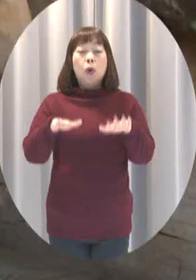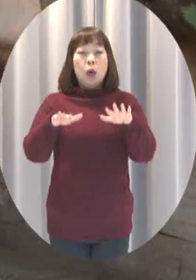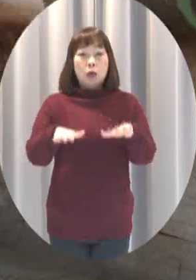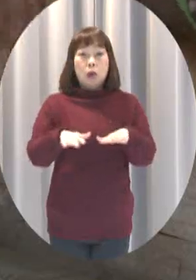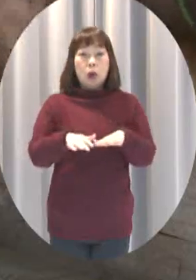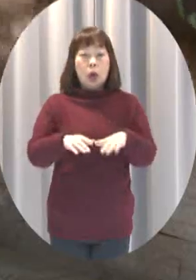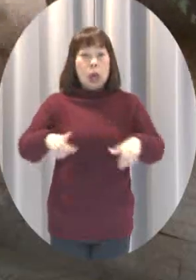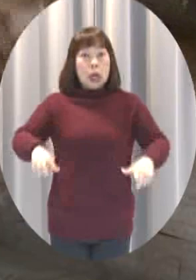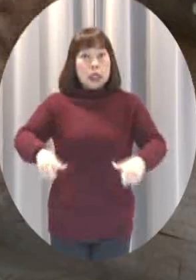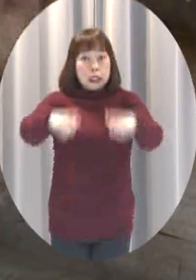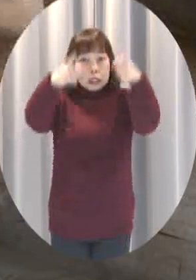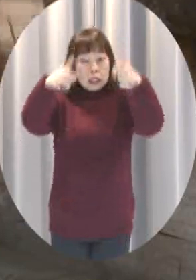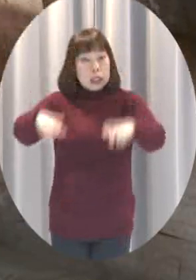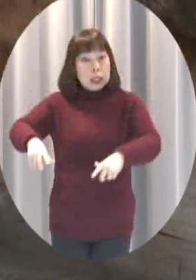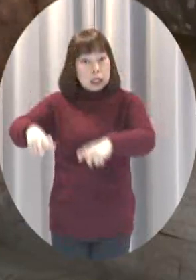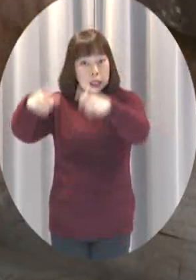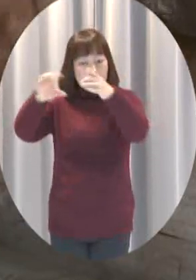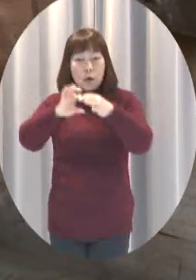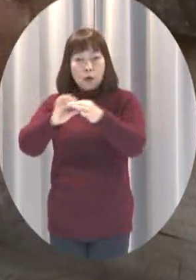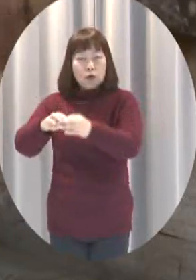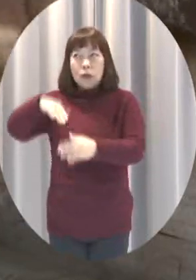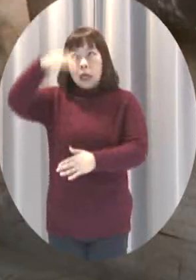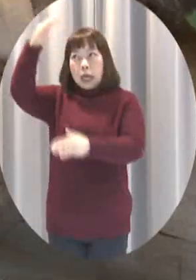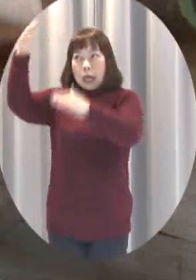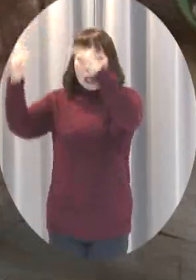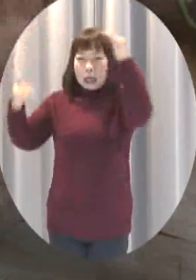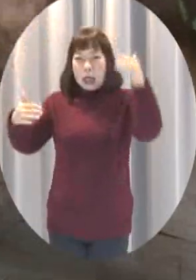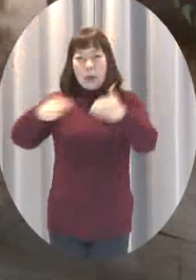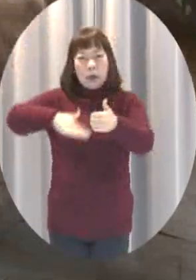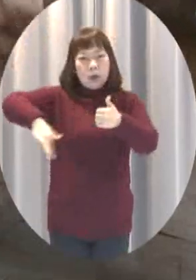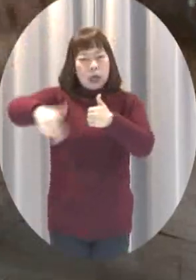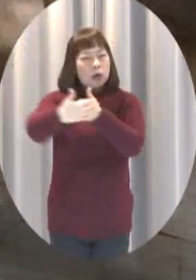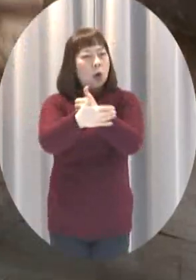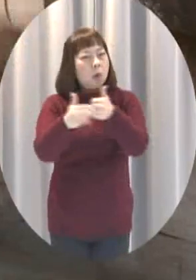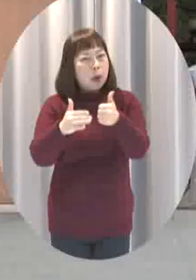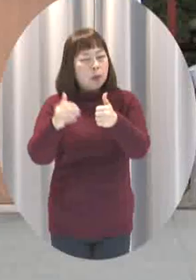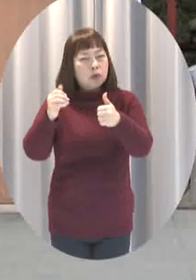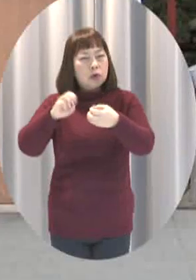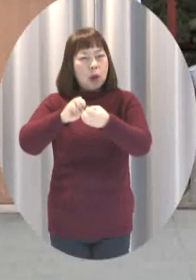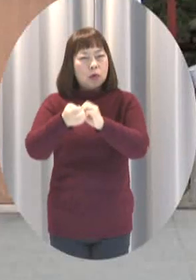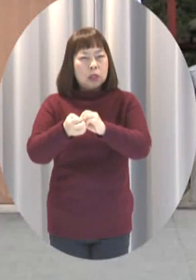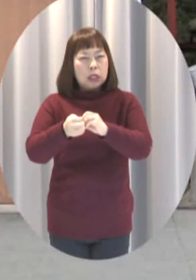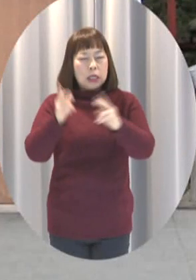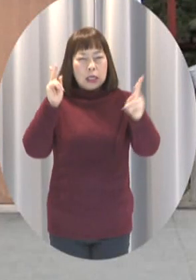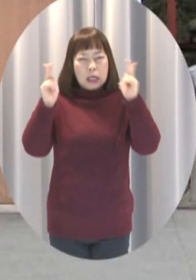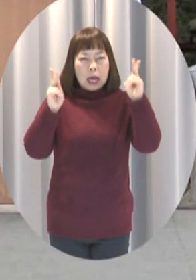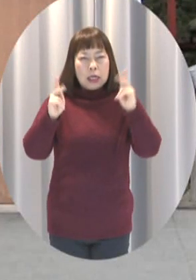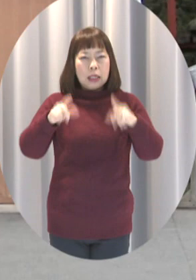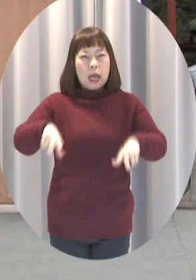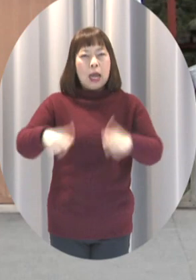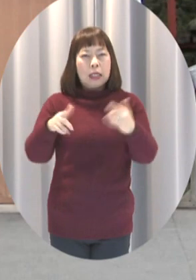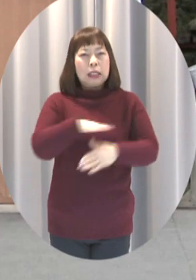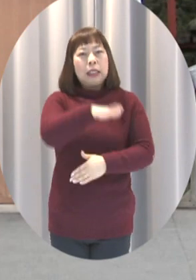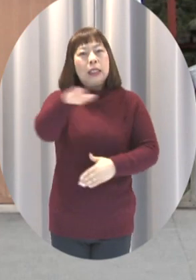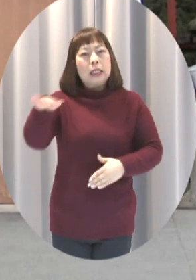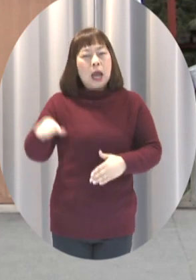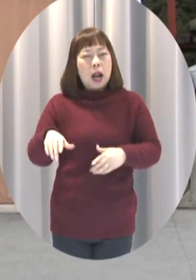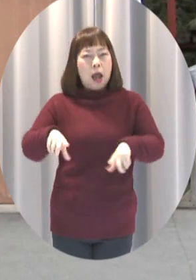は、木を通じて山の環境を守る、株式会社木原木材店を紹介します。